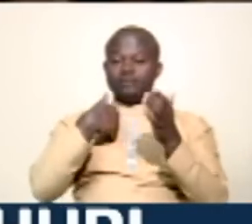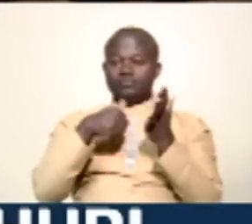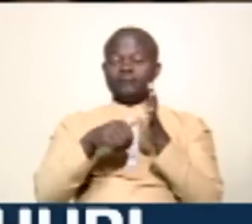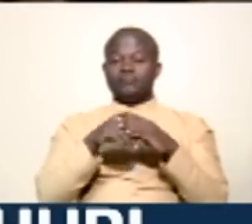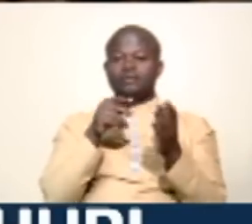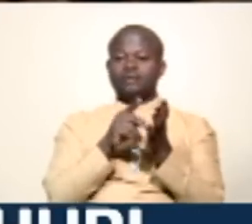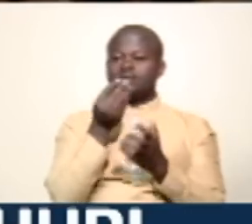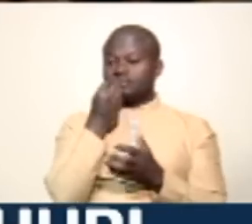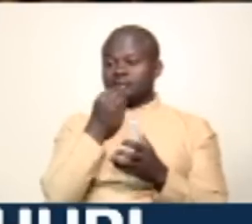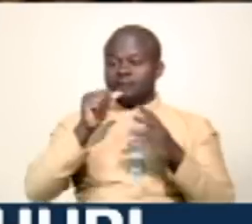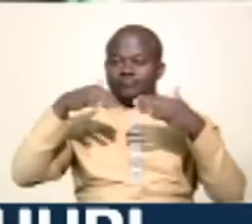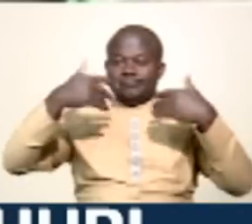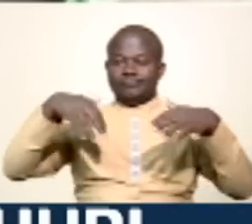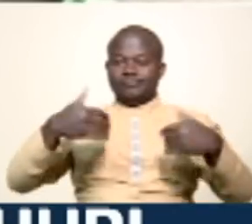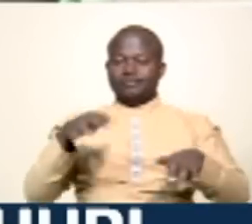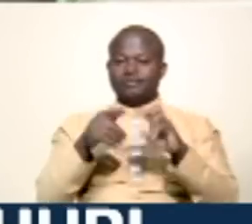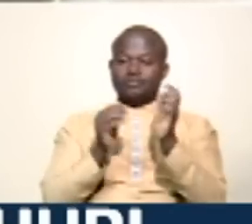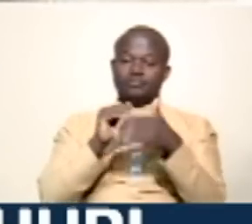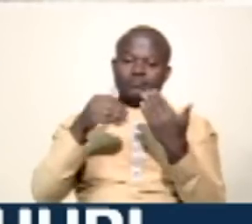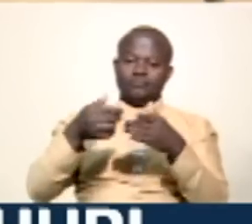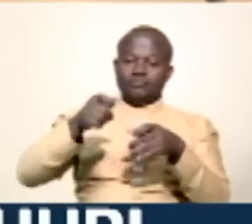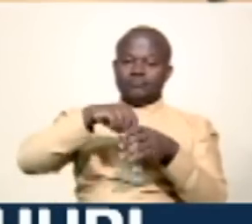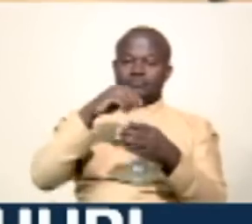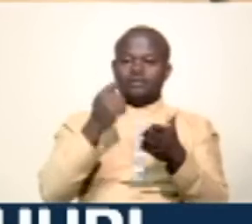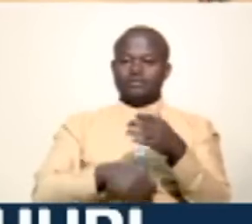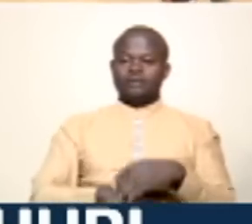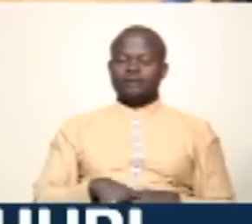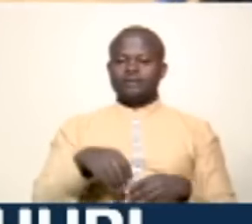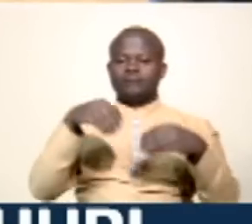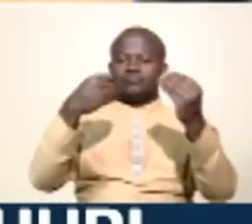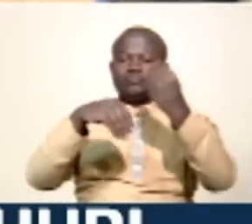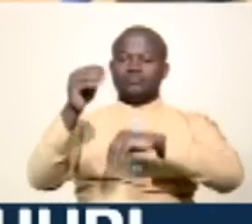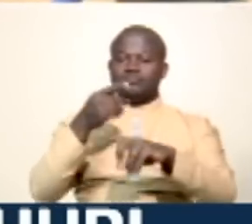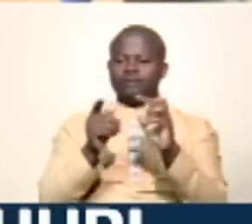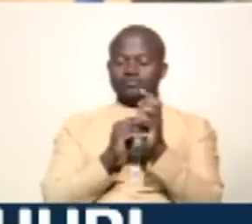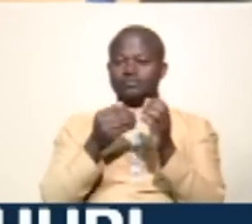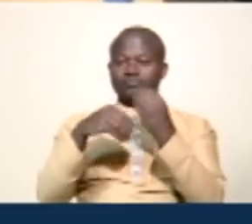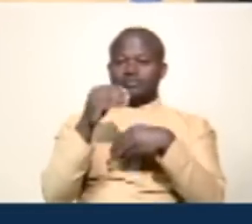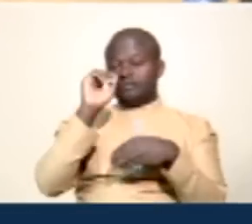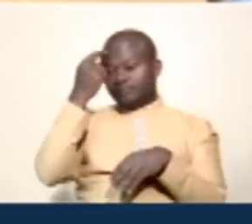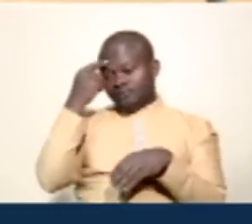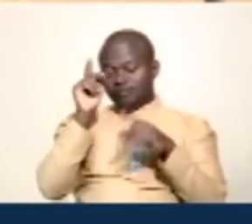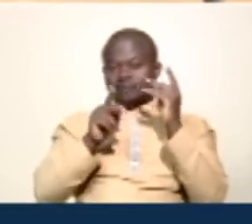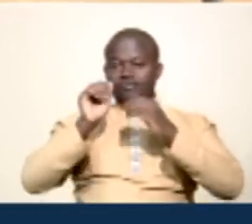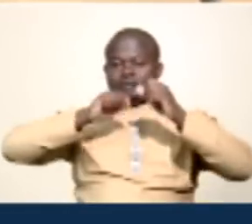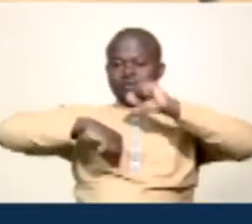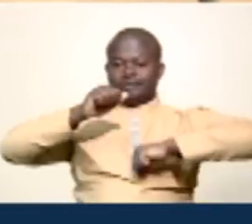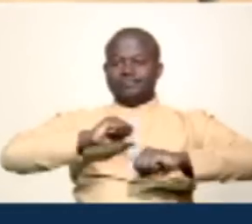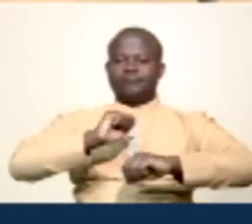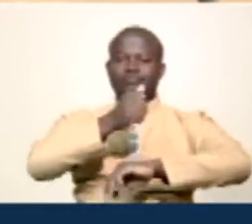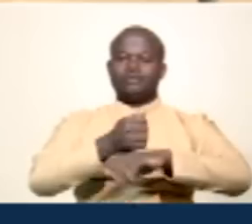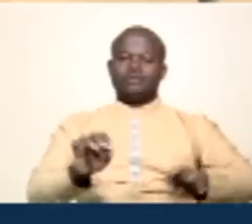cyo kugura ibiribwa bahenzwe, ndetse bakongeraho n'imisoro. Hatangwa amasoko kandi amasoko ya leta abantu bayapiganira bagashyira ku